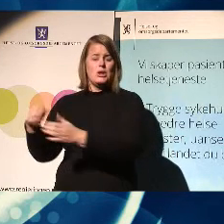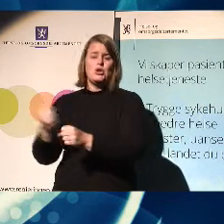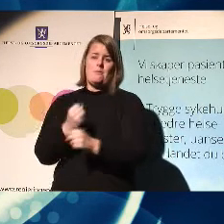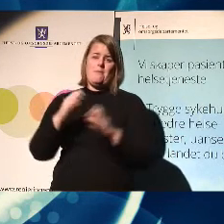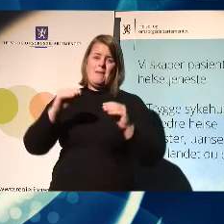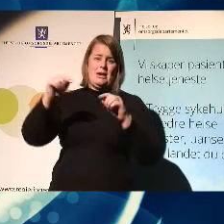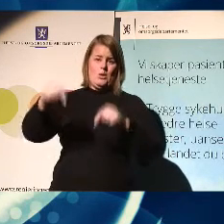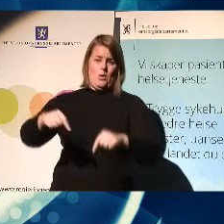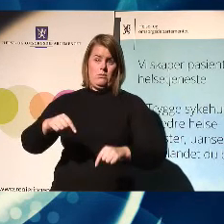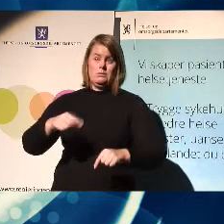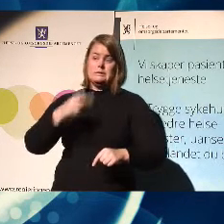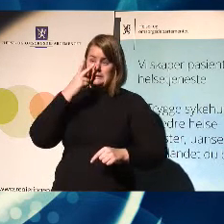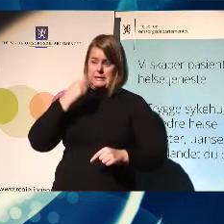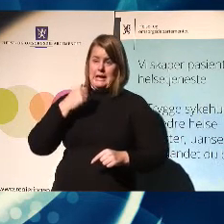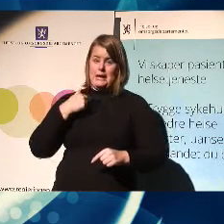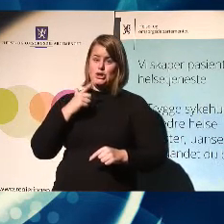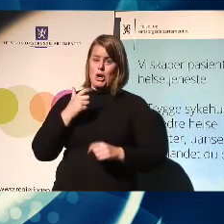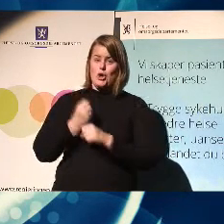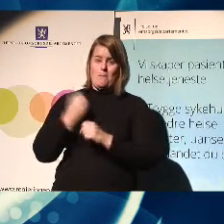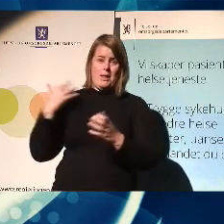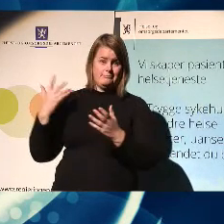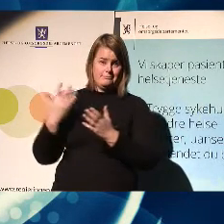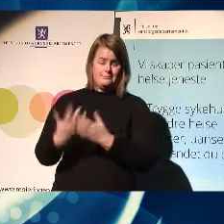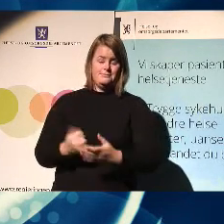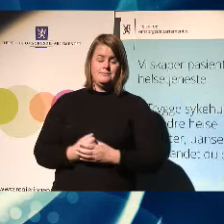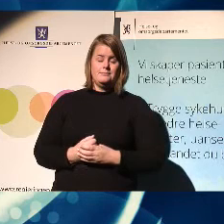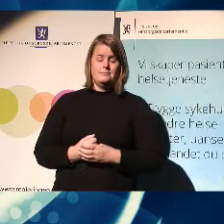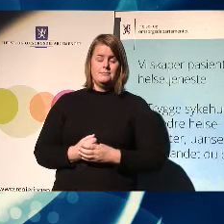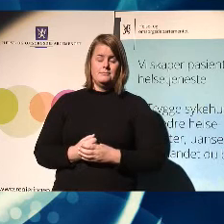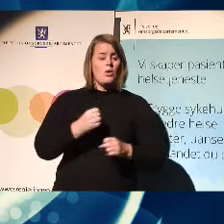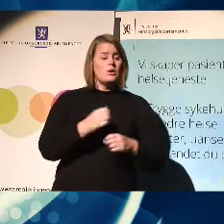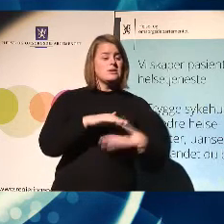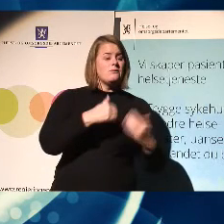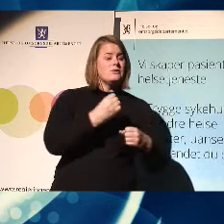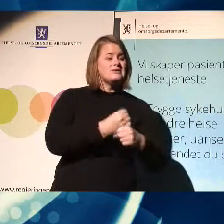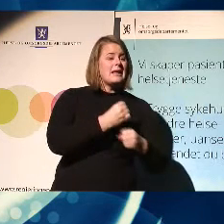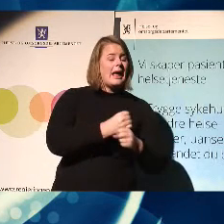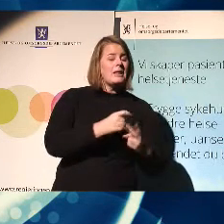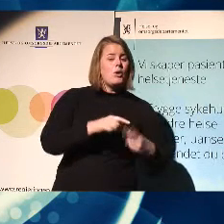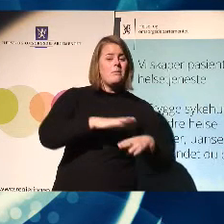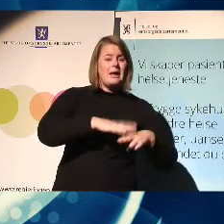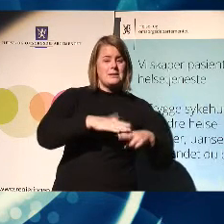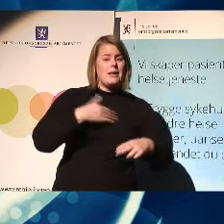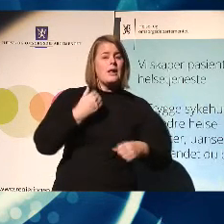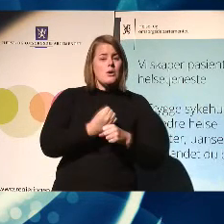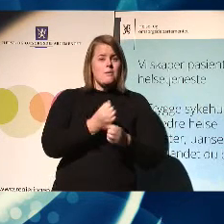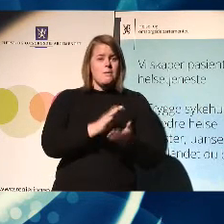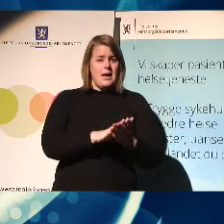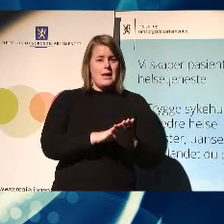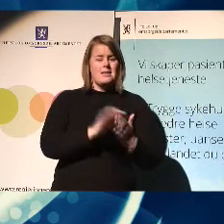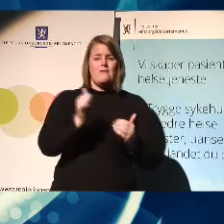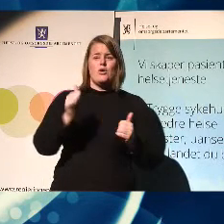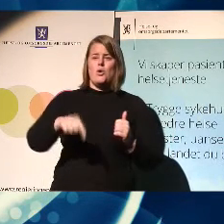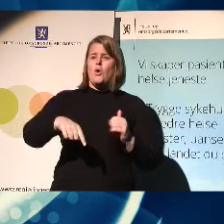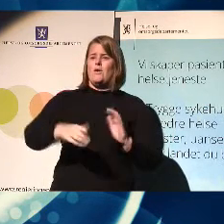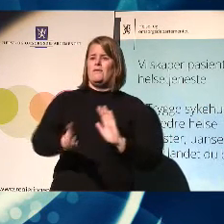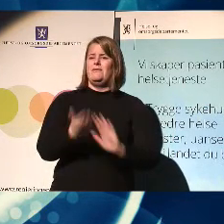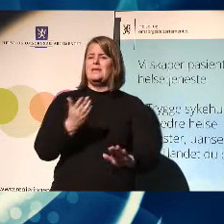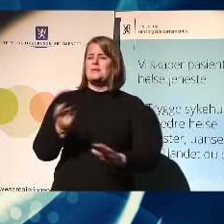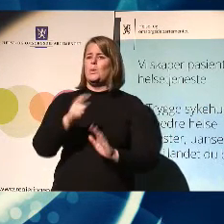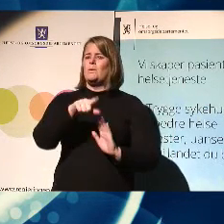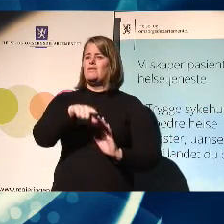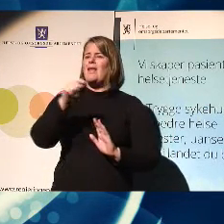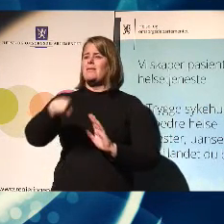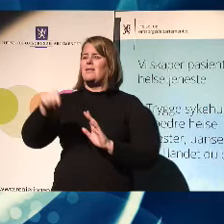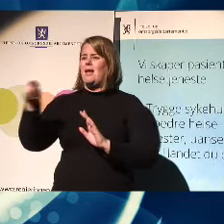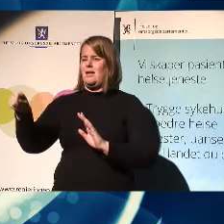stund. Jeg som jobber med samfunnssikkerhet og beredskap, jeg skal trekke opp bare veldig raskt noen trender for dere som jeg ser